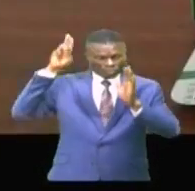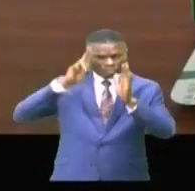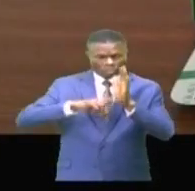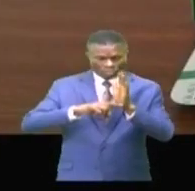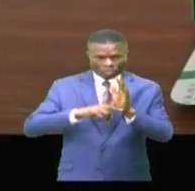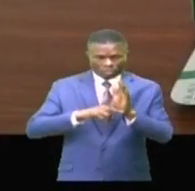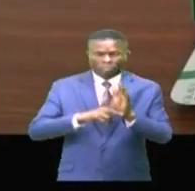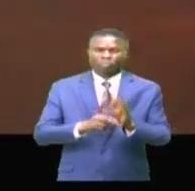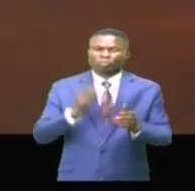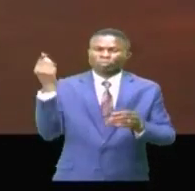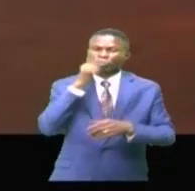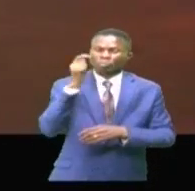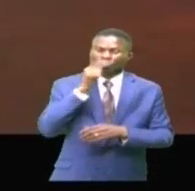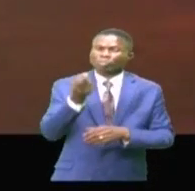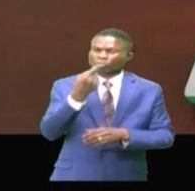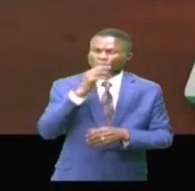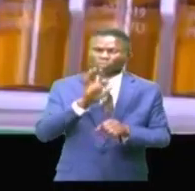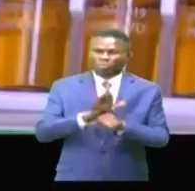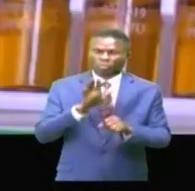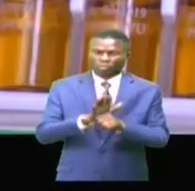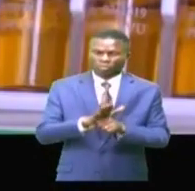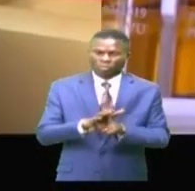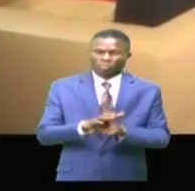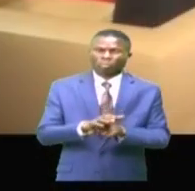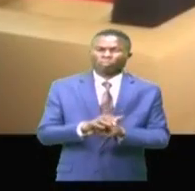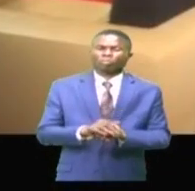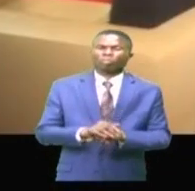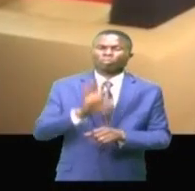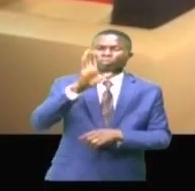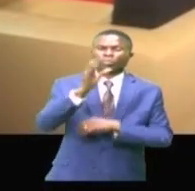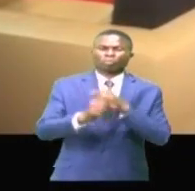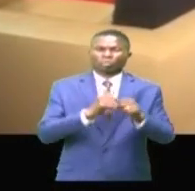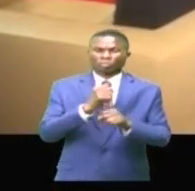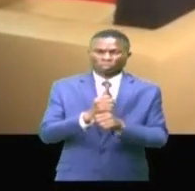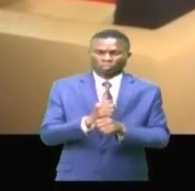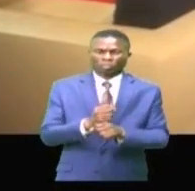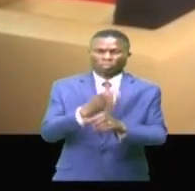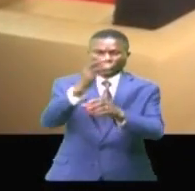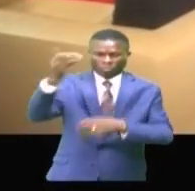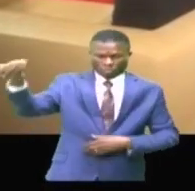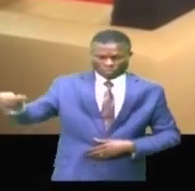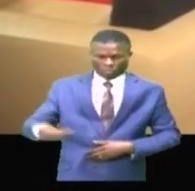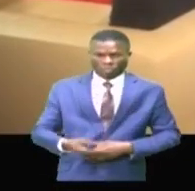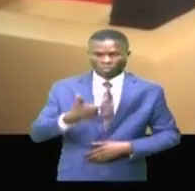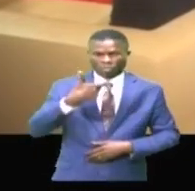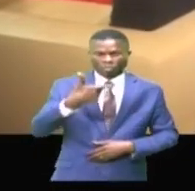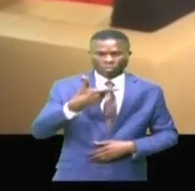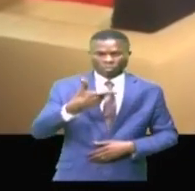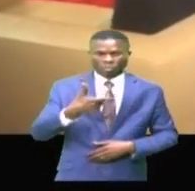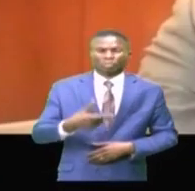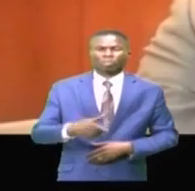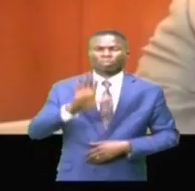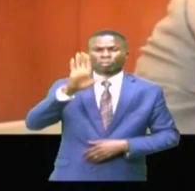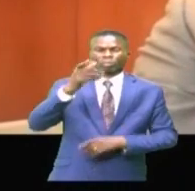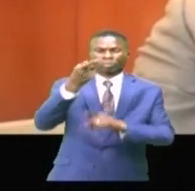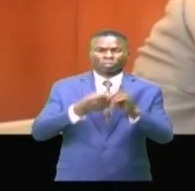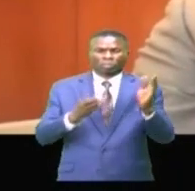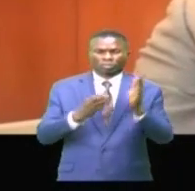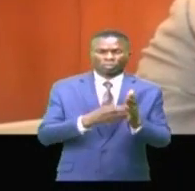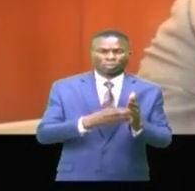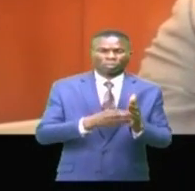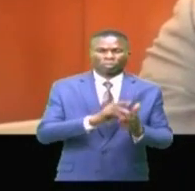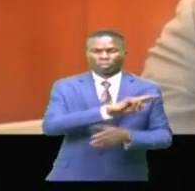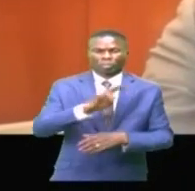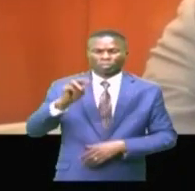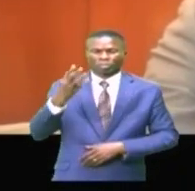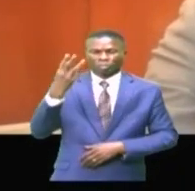la production et la transformation du quinquennat localement reçu le mardi 5 septembre par le vice premier ministre de l'économie